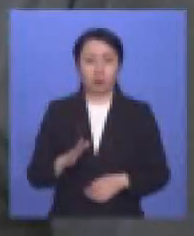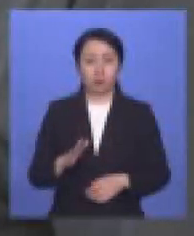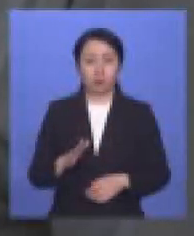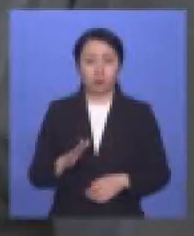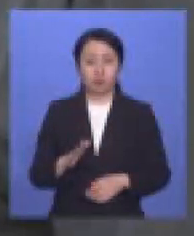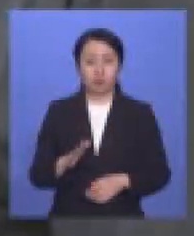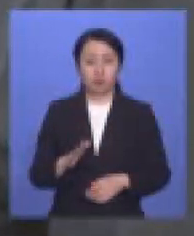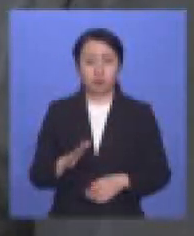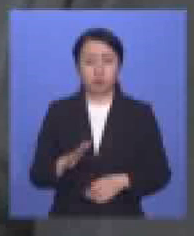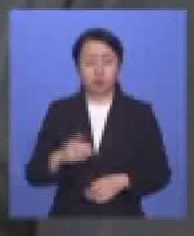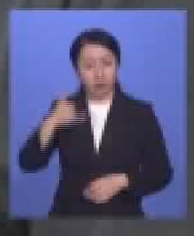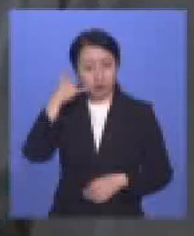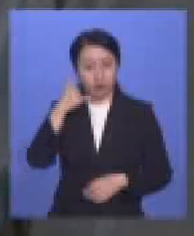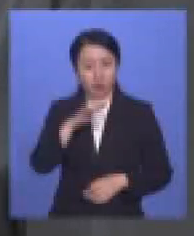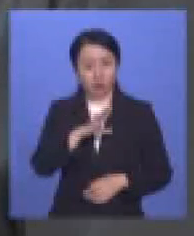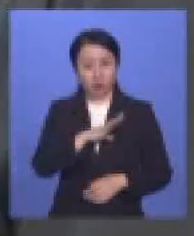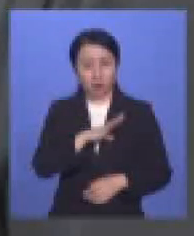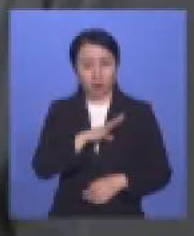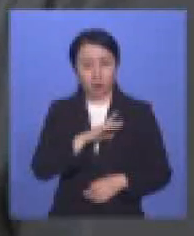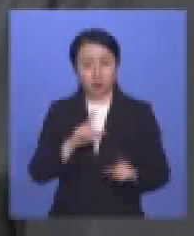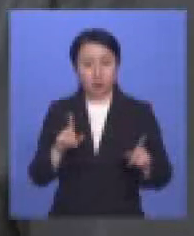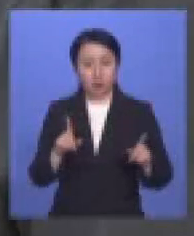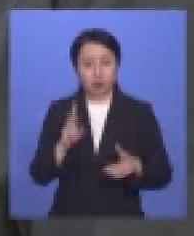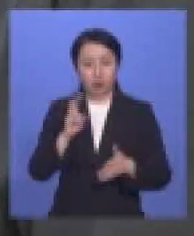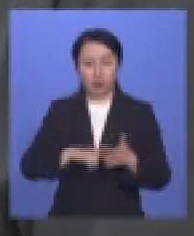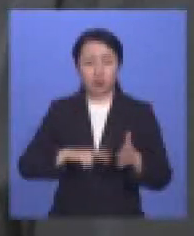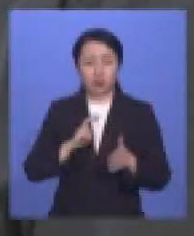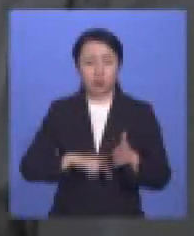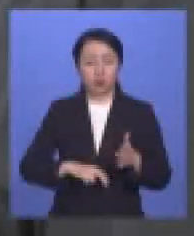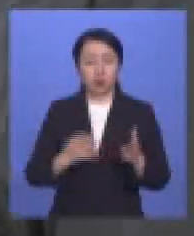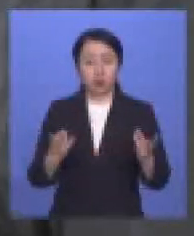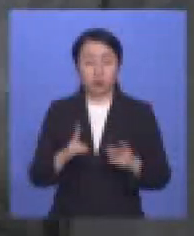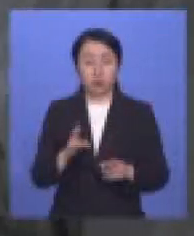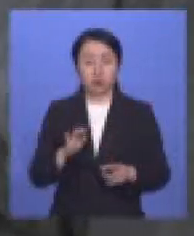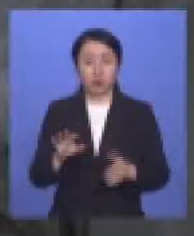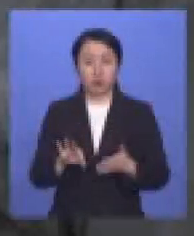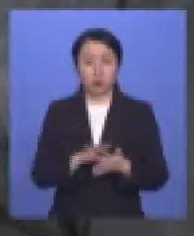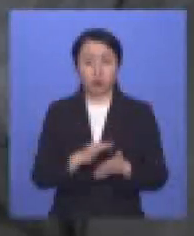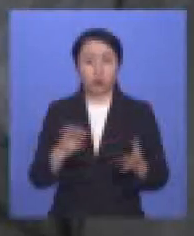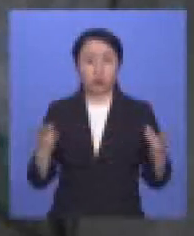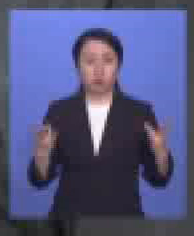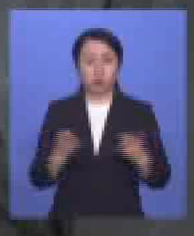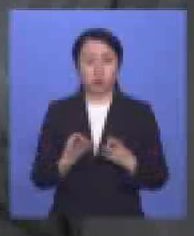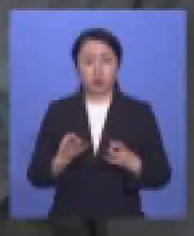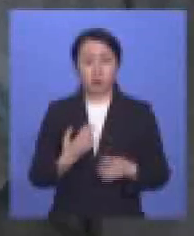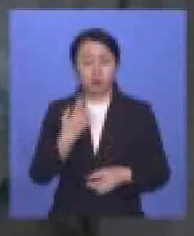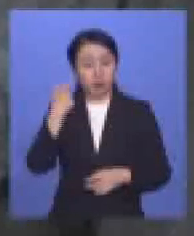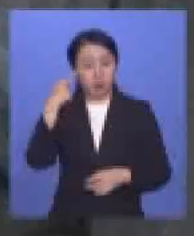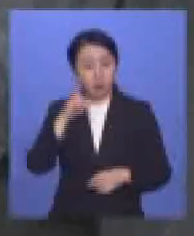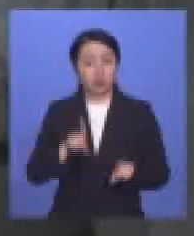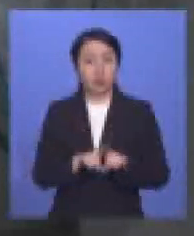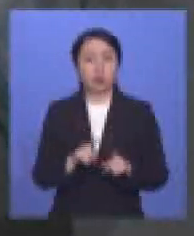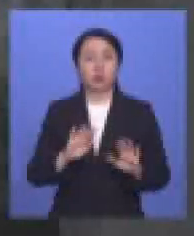и это звонили, что якобы налоговая, там была квартира срочно нужна. Но... А вообще знаете, да, как в таких